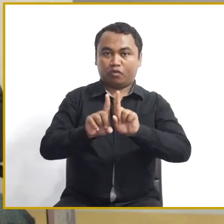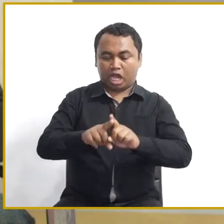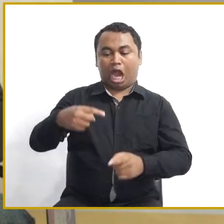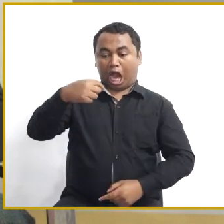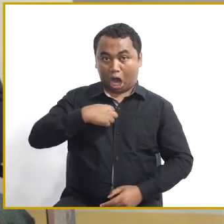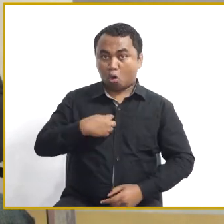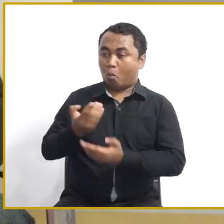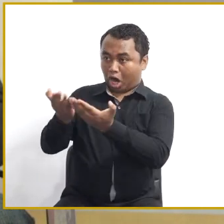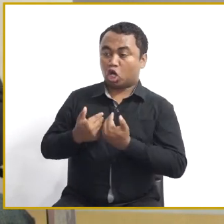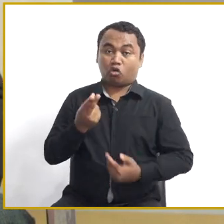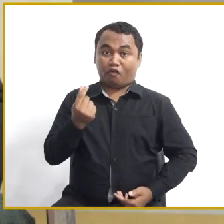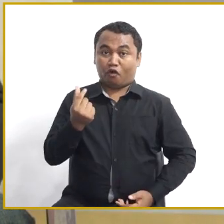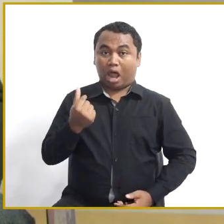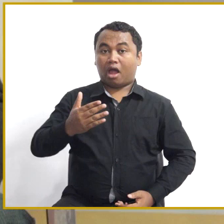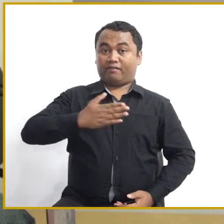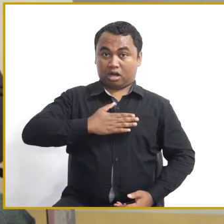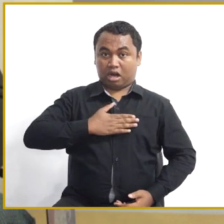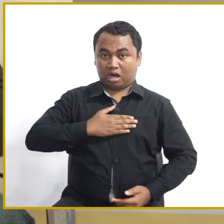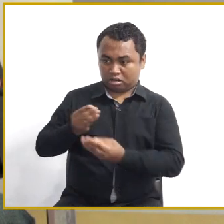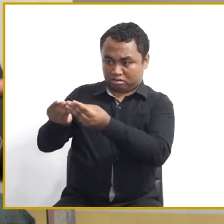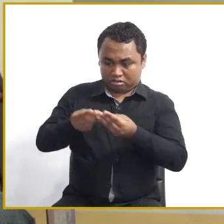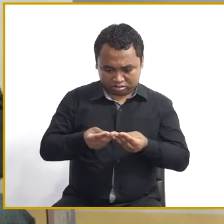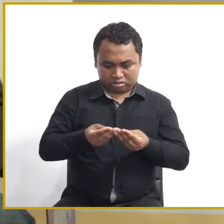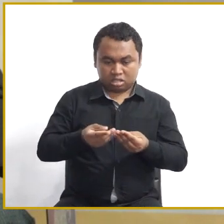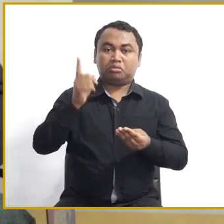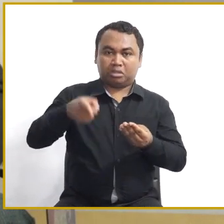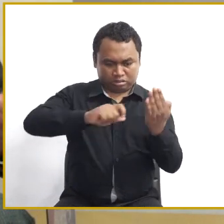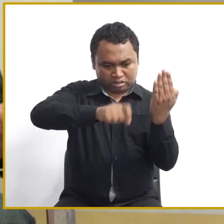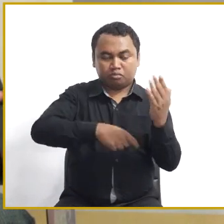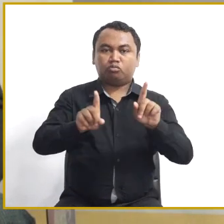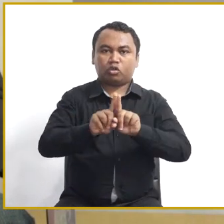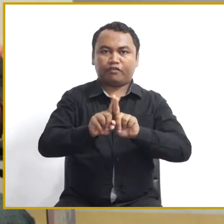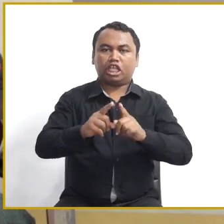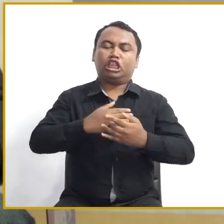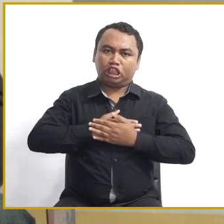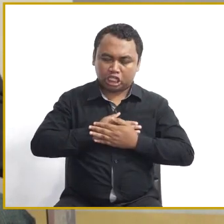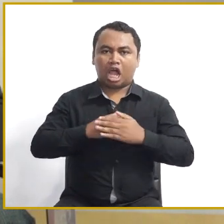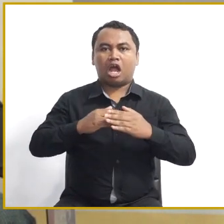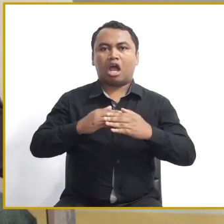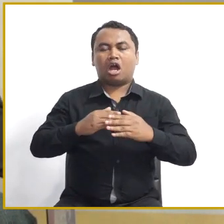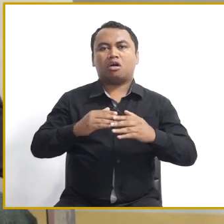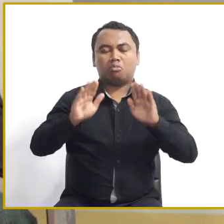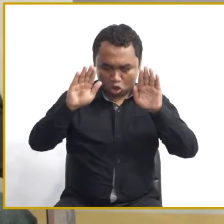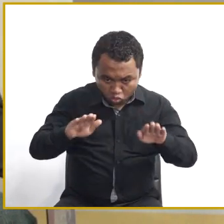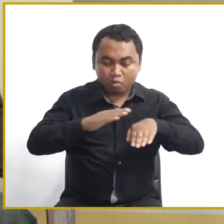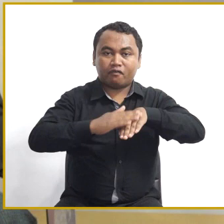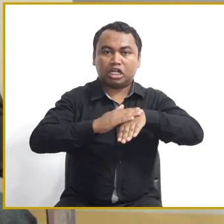vatsim-pianarana dia manao taratasy fa hiasa anompo ny fireneko anatin'ny folo taona samy mandray an'izany daholo tsika